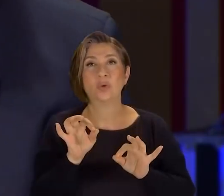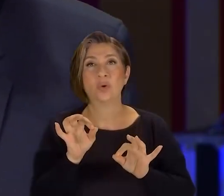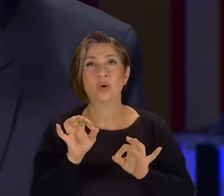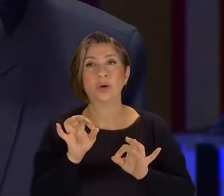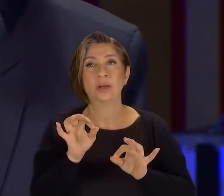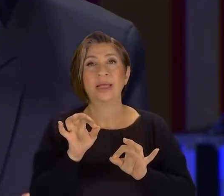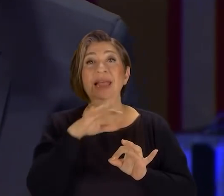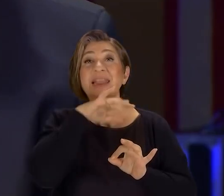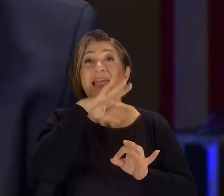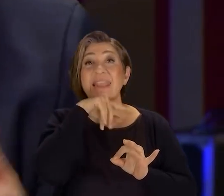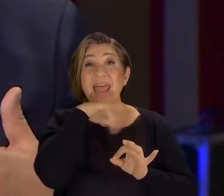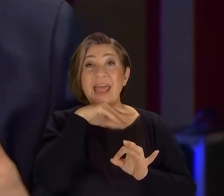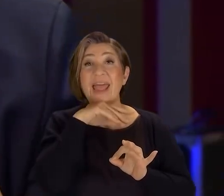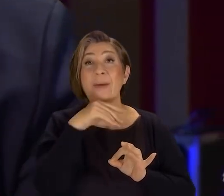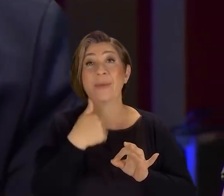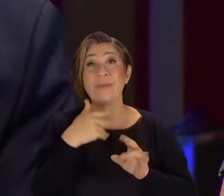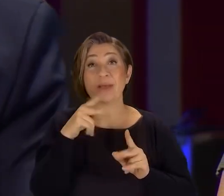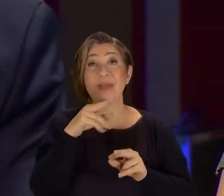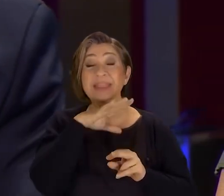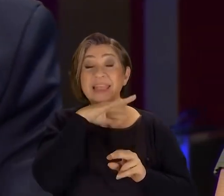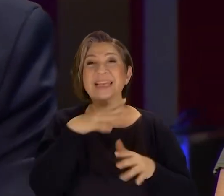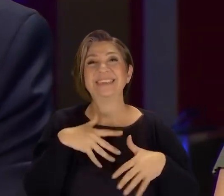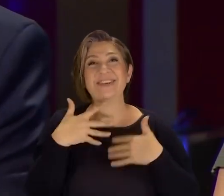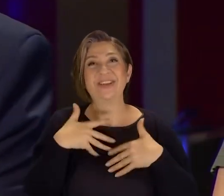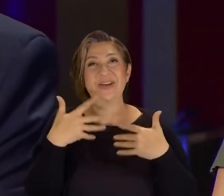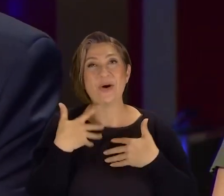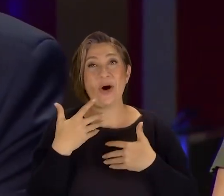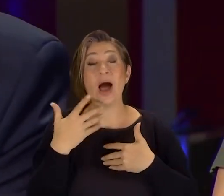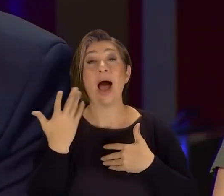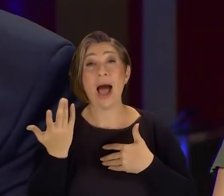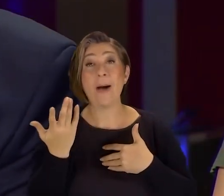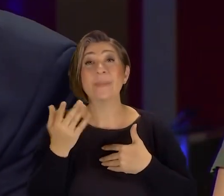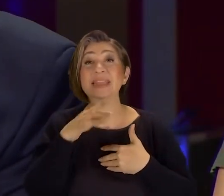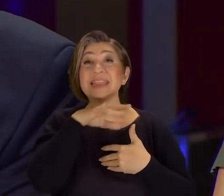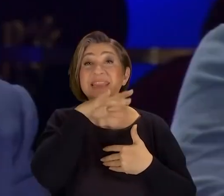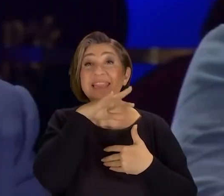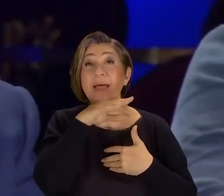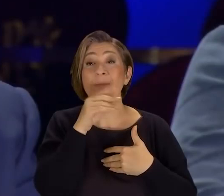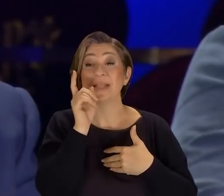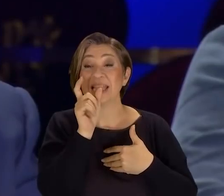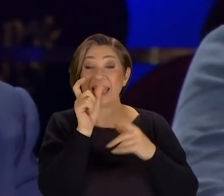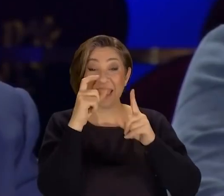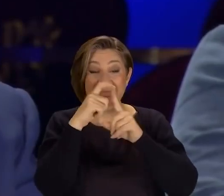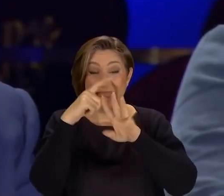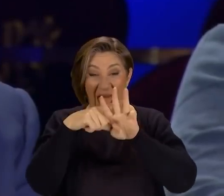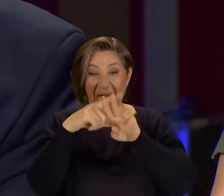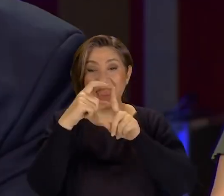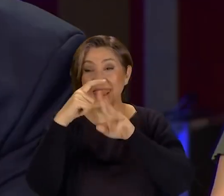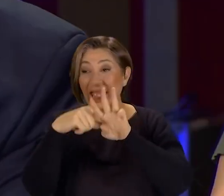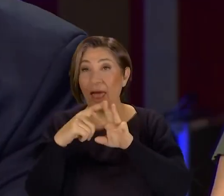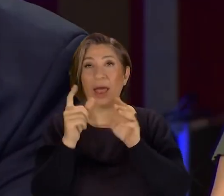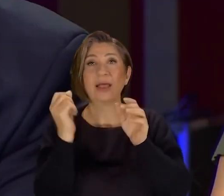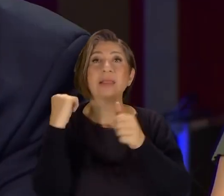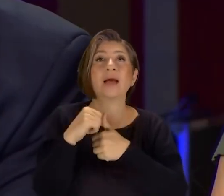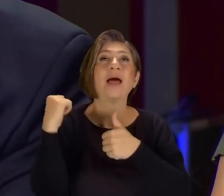ki dede, benim gibi dedeler seviniyor buna. Ama dede sadece bir D'nin 2 kere tekrarıyla